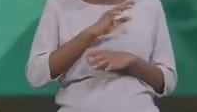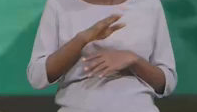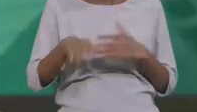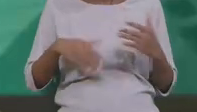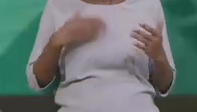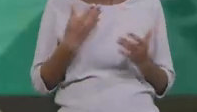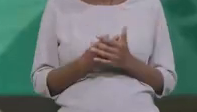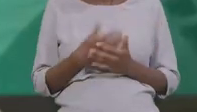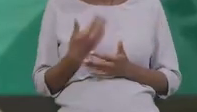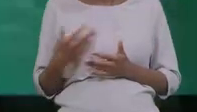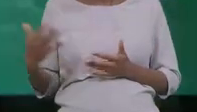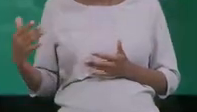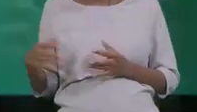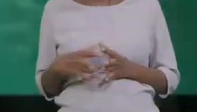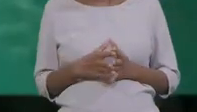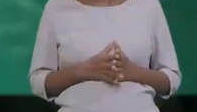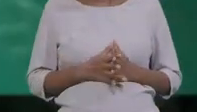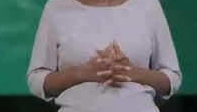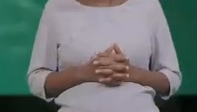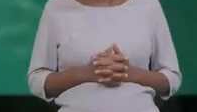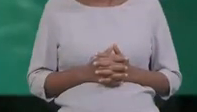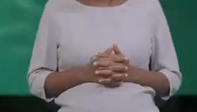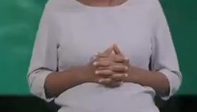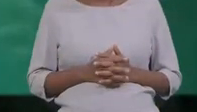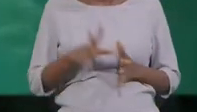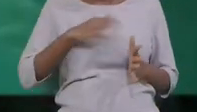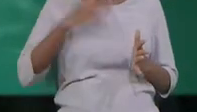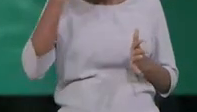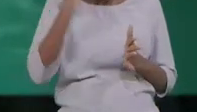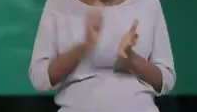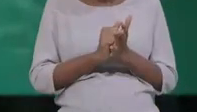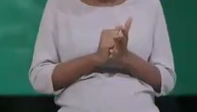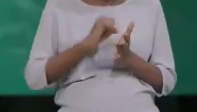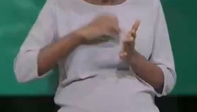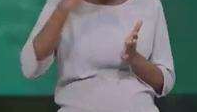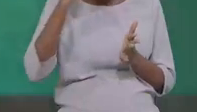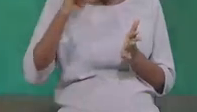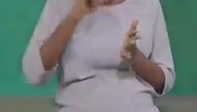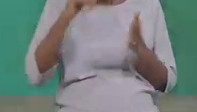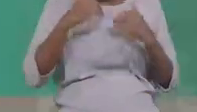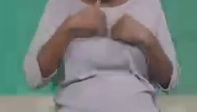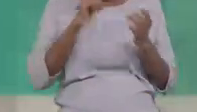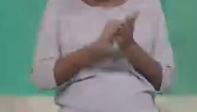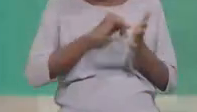il vous enseignera toutes choses. Je ne savais pas ça.